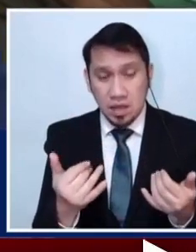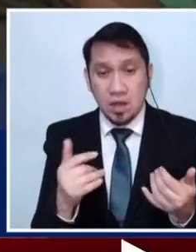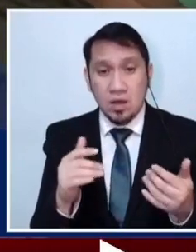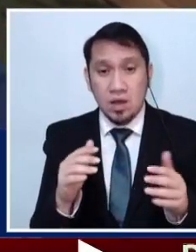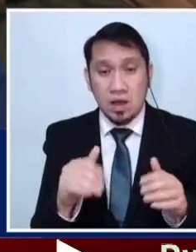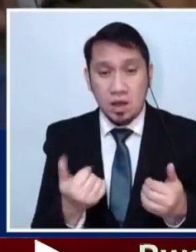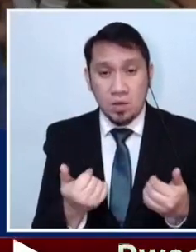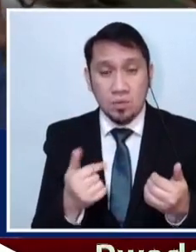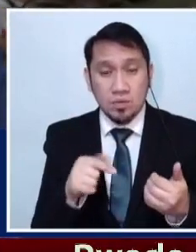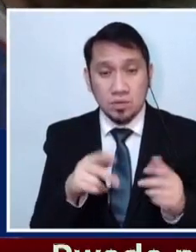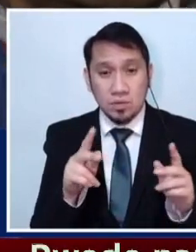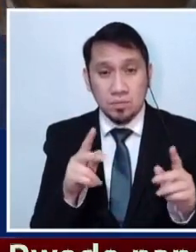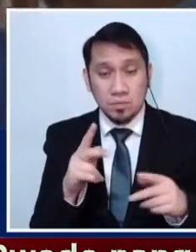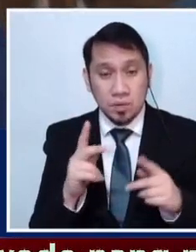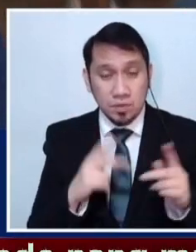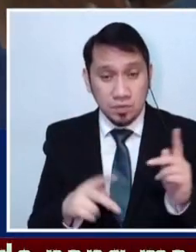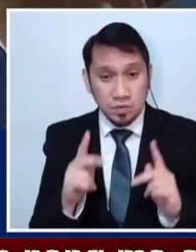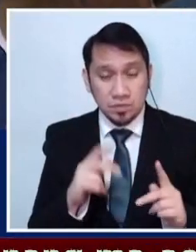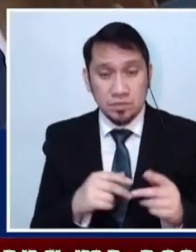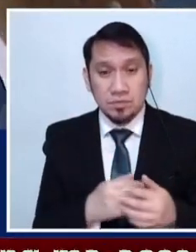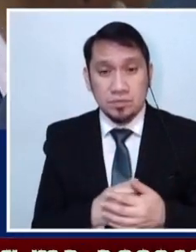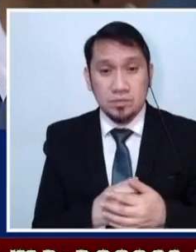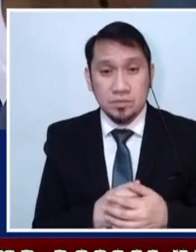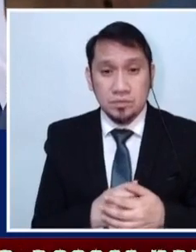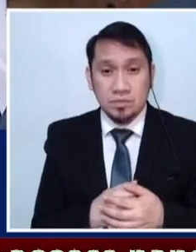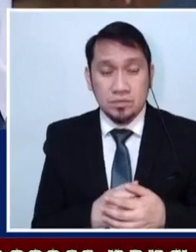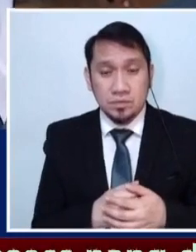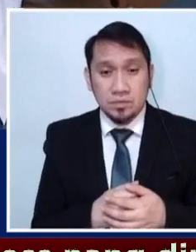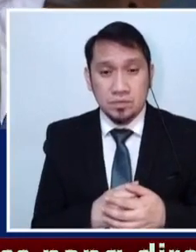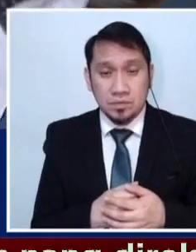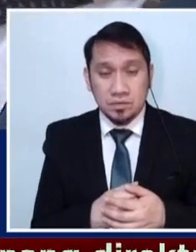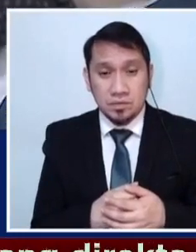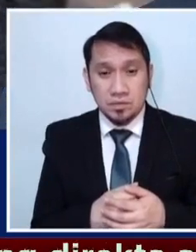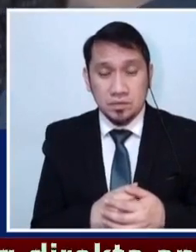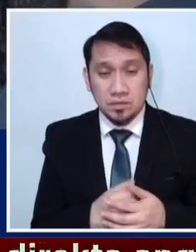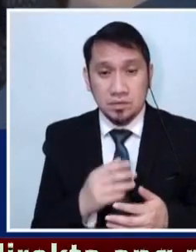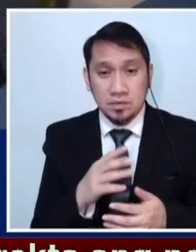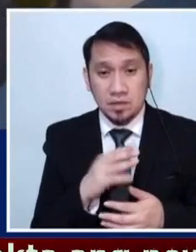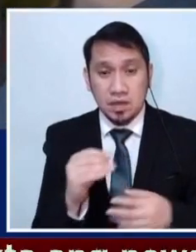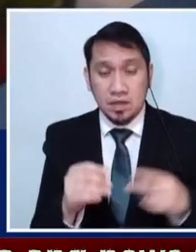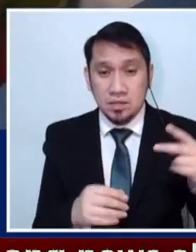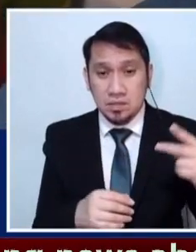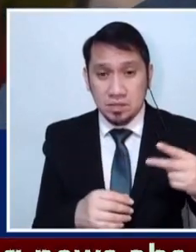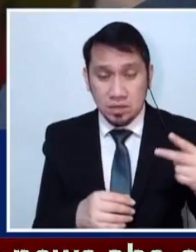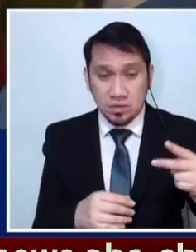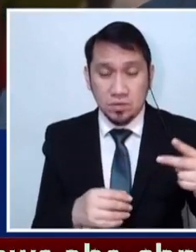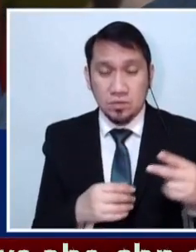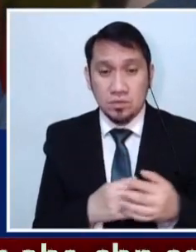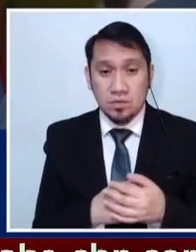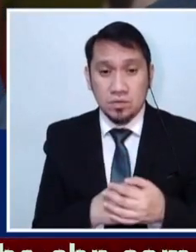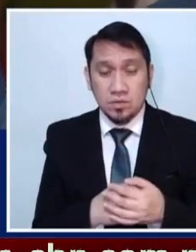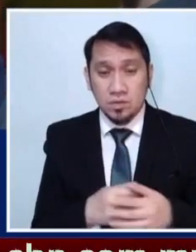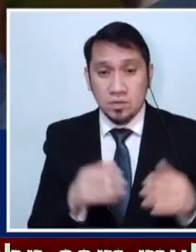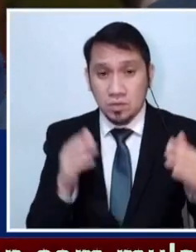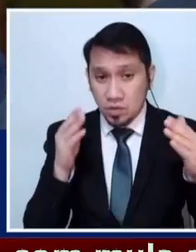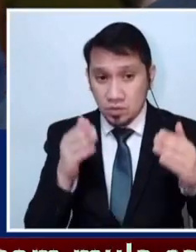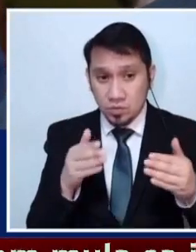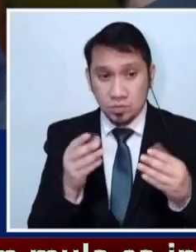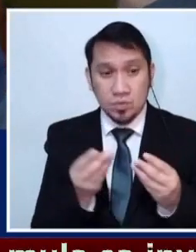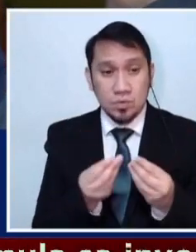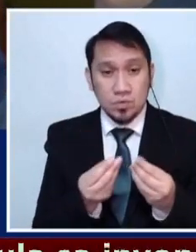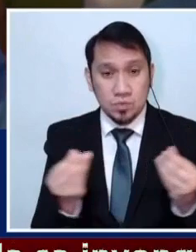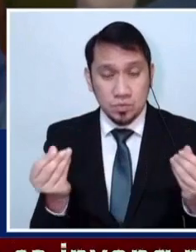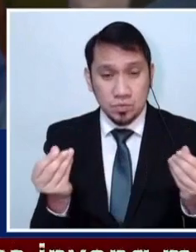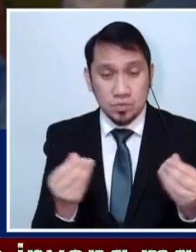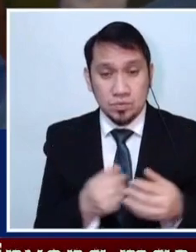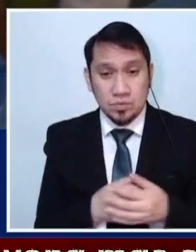as a regulatory administration sa sugar industry. And then pangalawa, nakatutok yung solutions ng